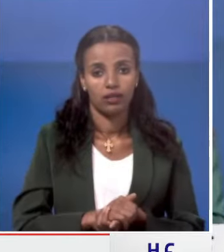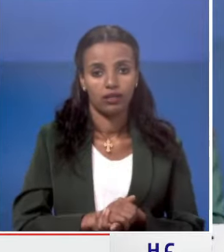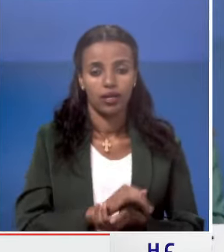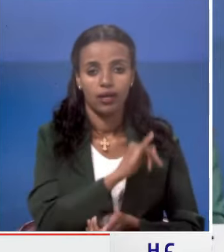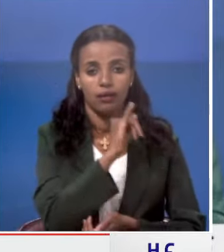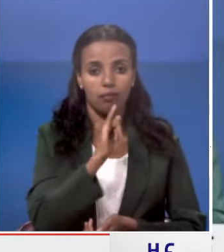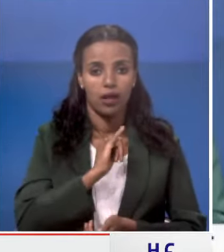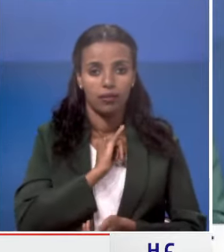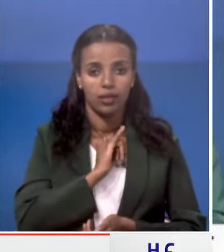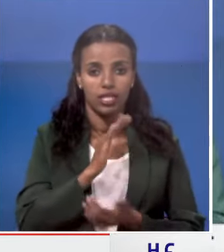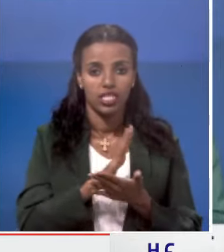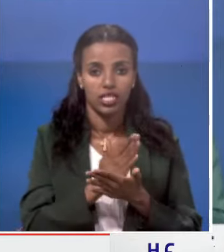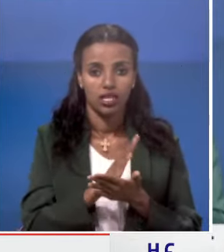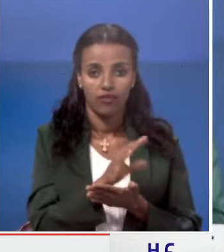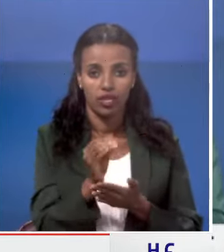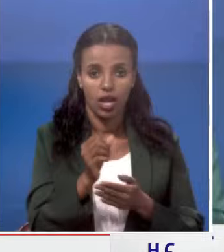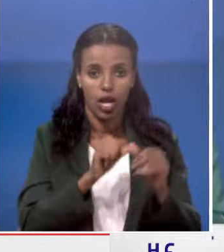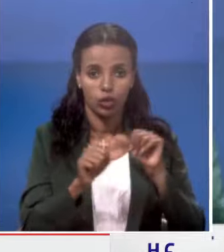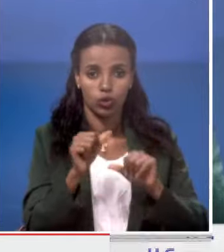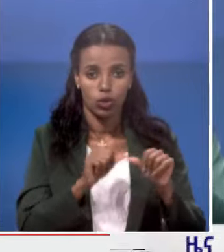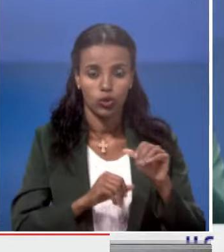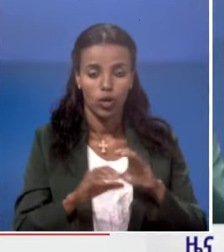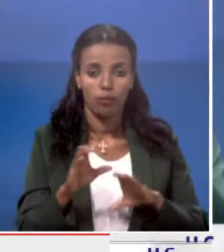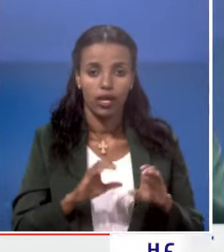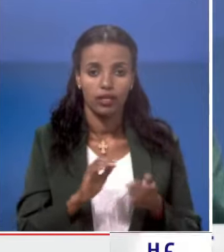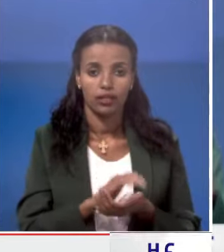ባለቤት ተሳታፊና አስተዋጽኦ የሚያደርግ